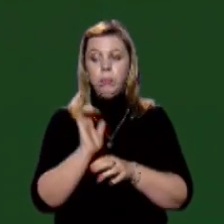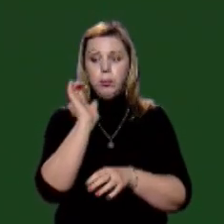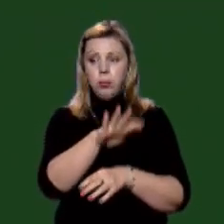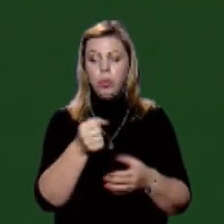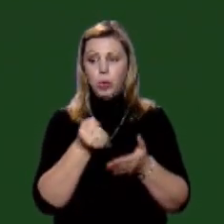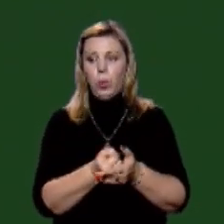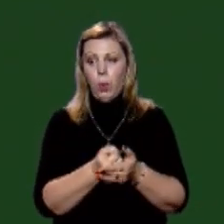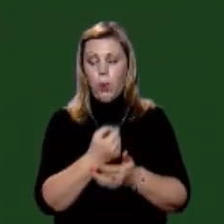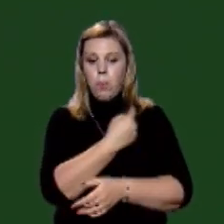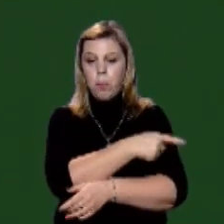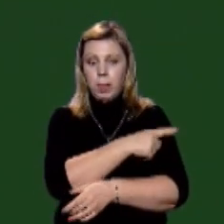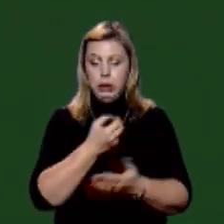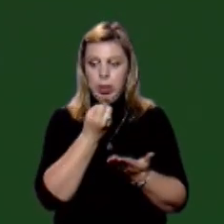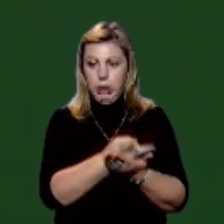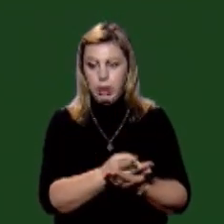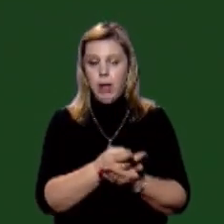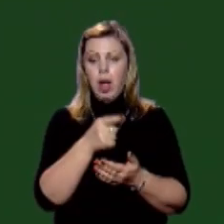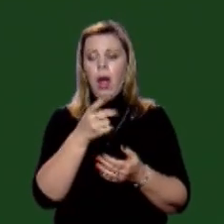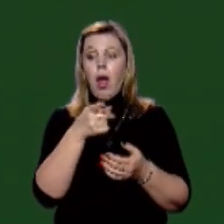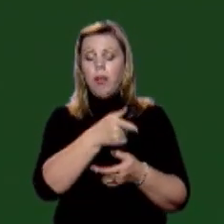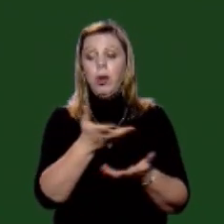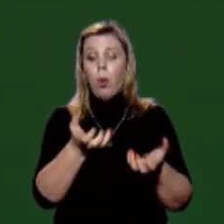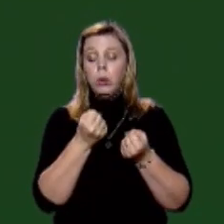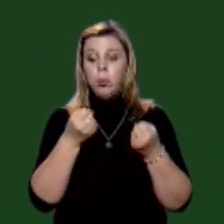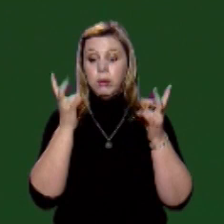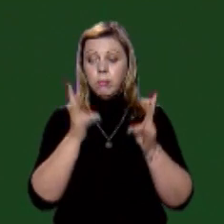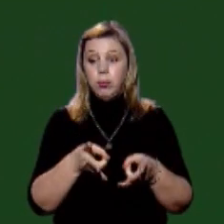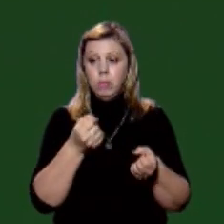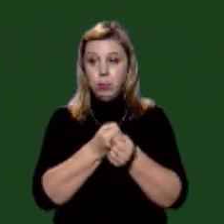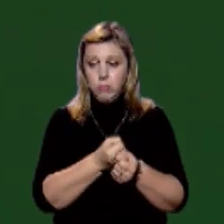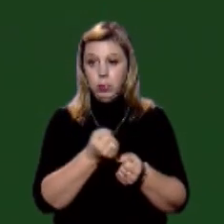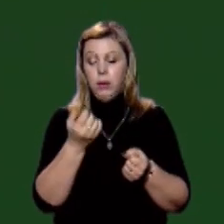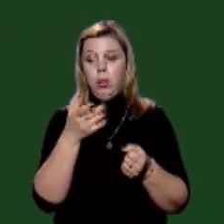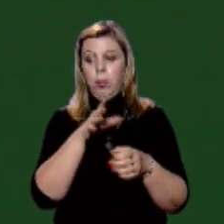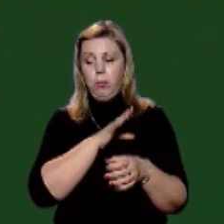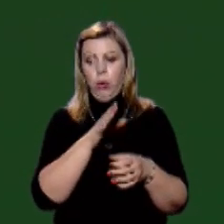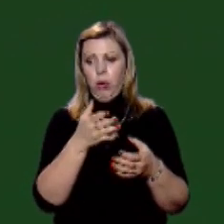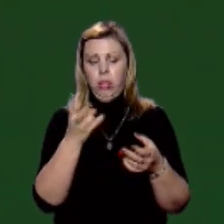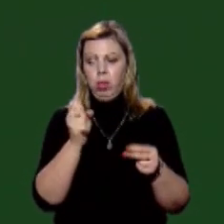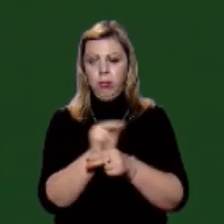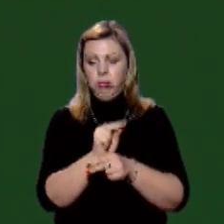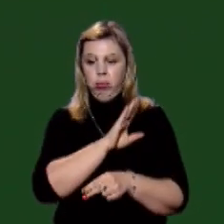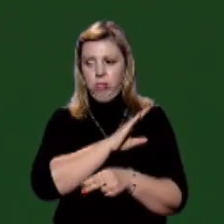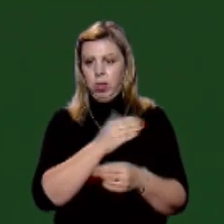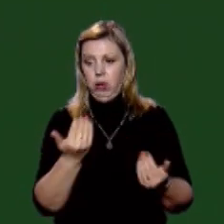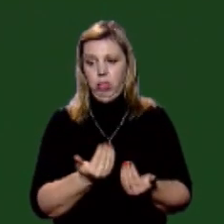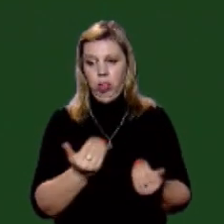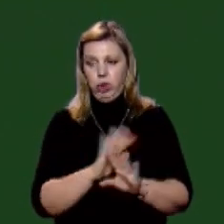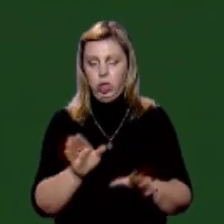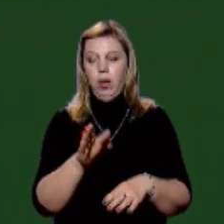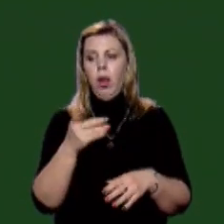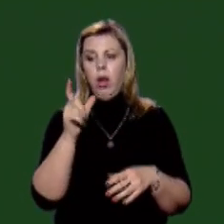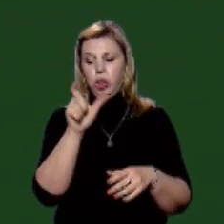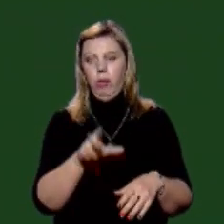до медустанови, однак травми, які він отримав у дорожньо-транспортній пригоді, виявилися несумісні з життям. Чоловік